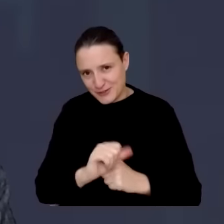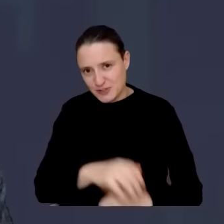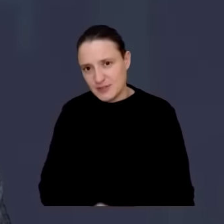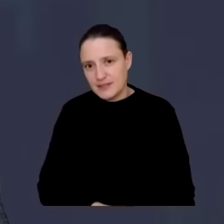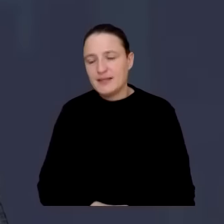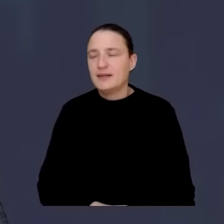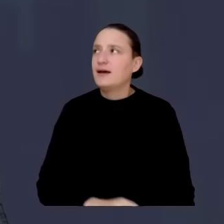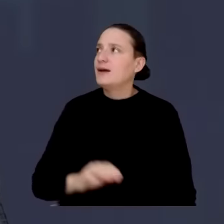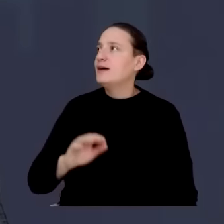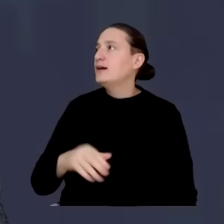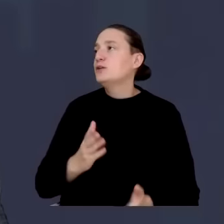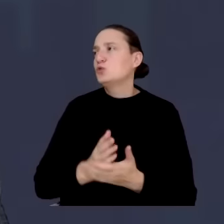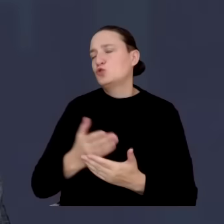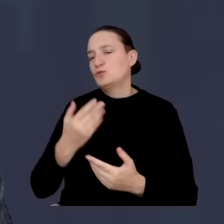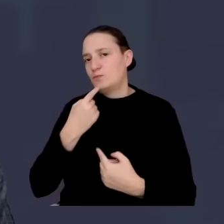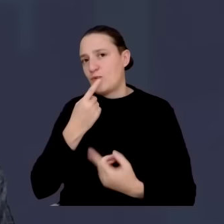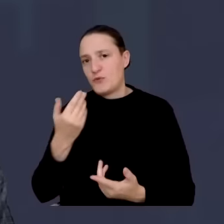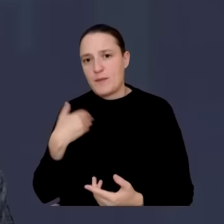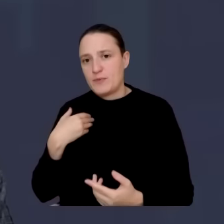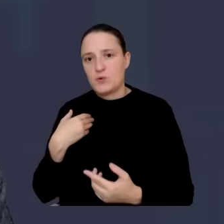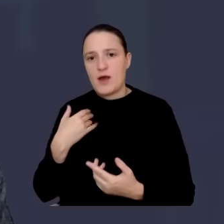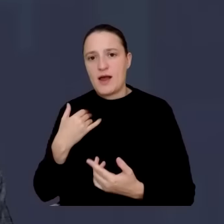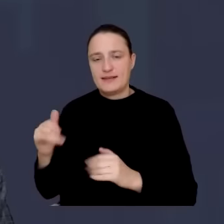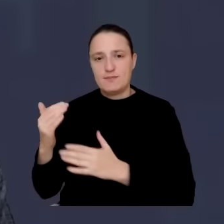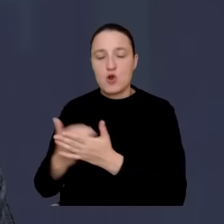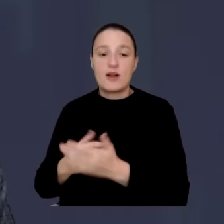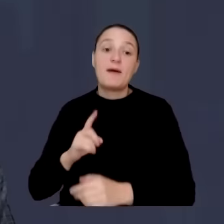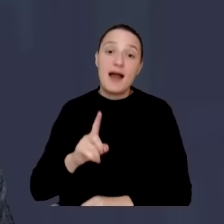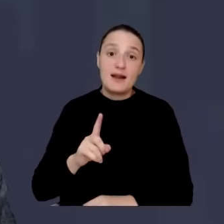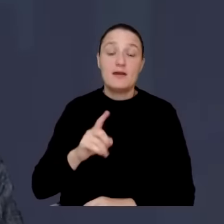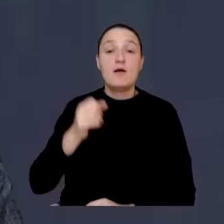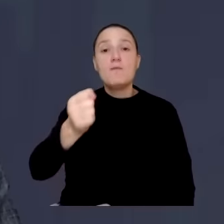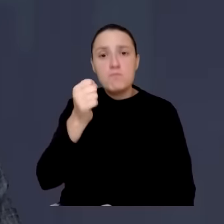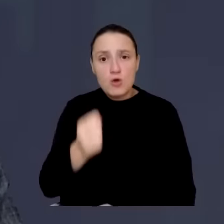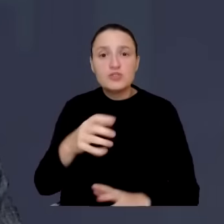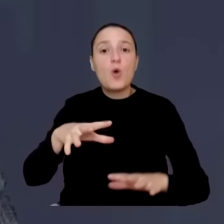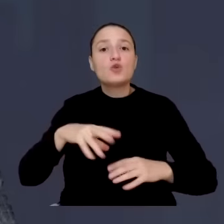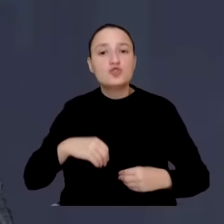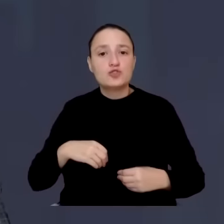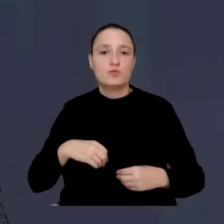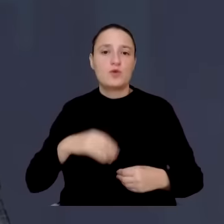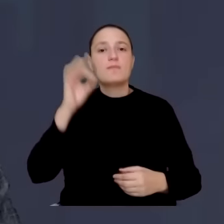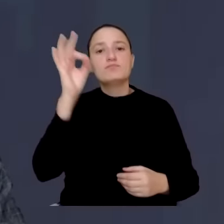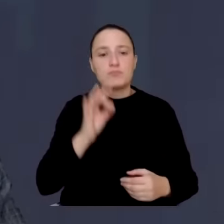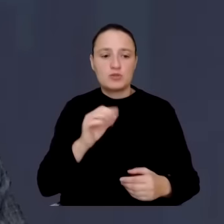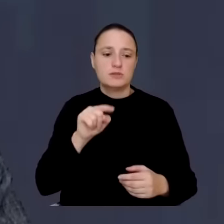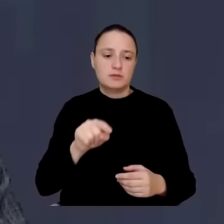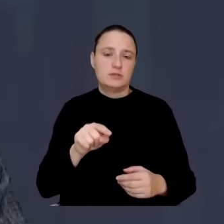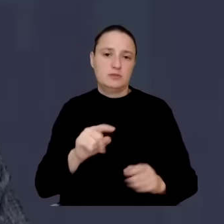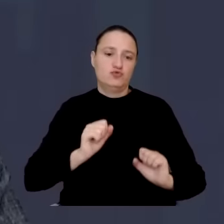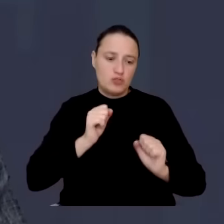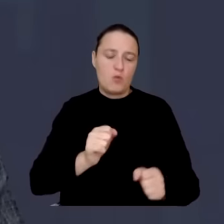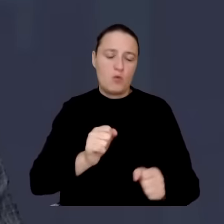w innej stacji ale jest tak że posłowie otrzymują ryczałt na prowadzenie swojego biura na